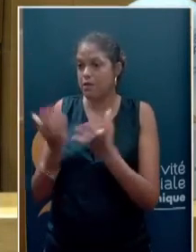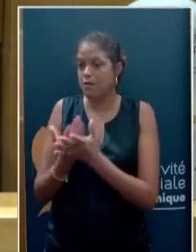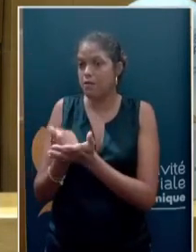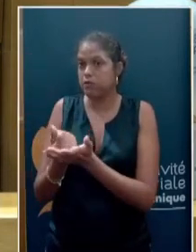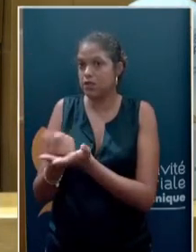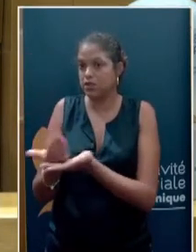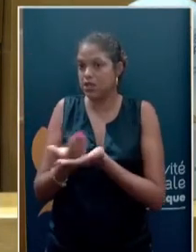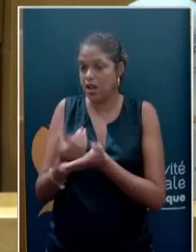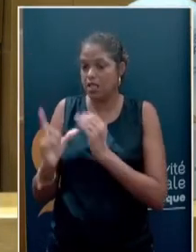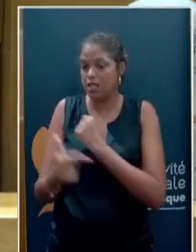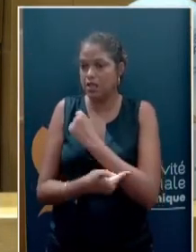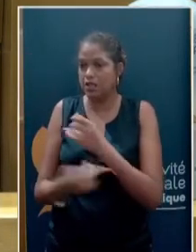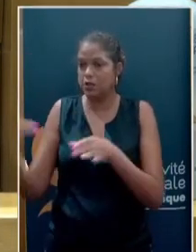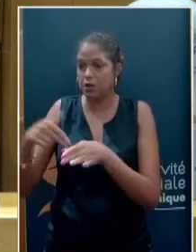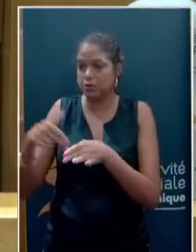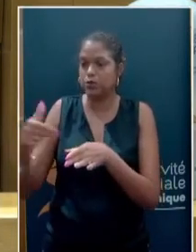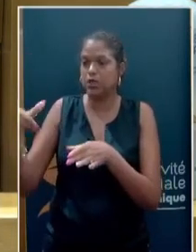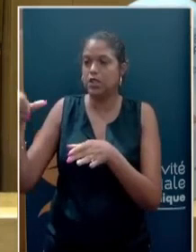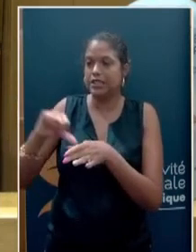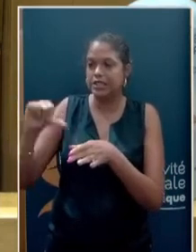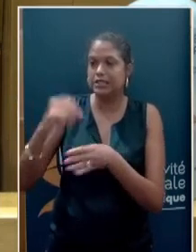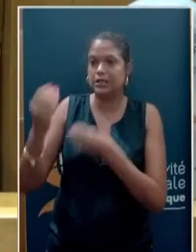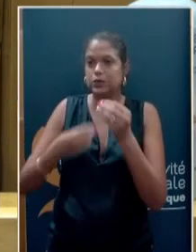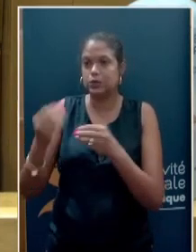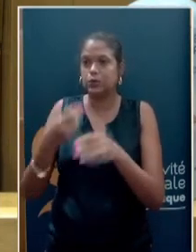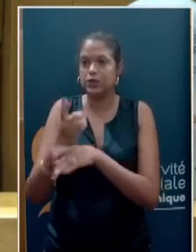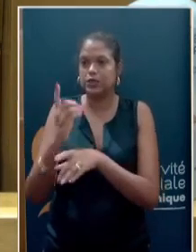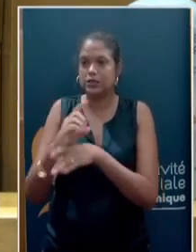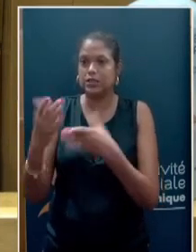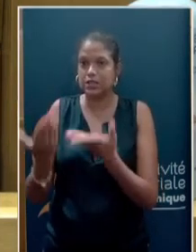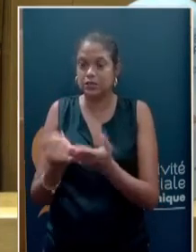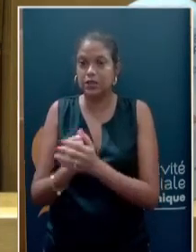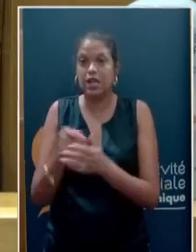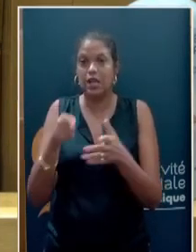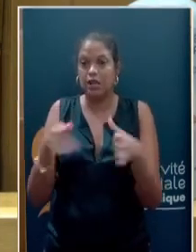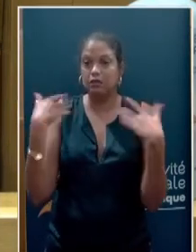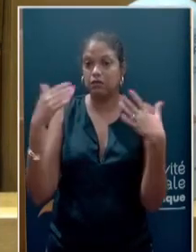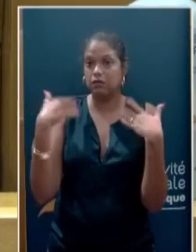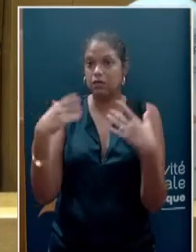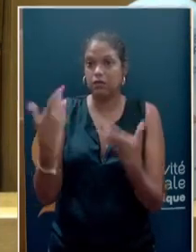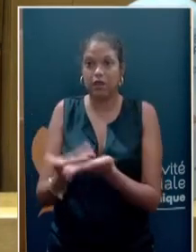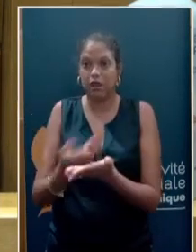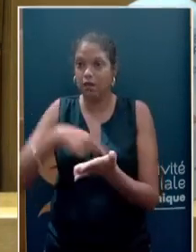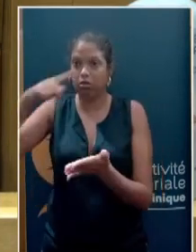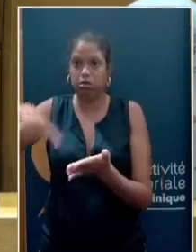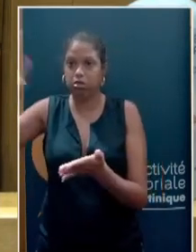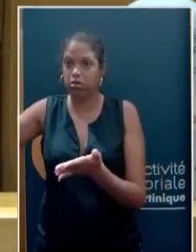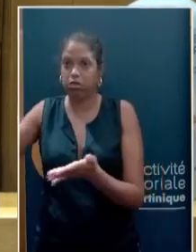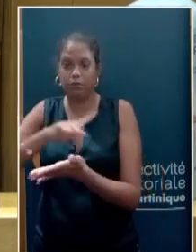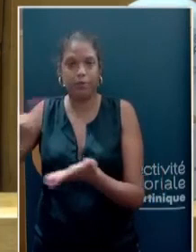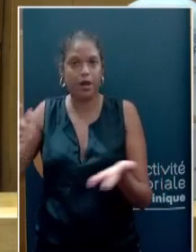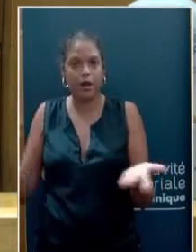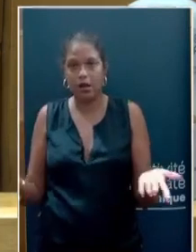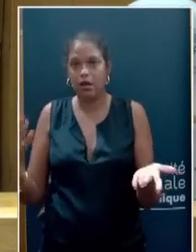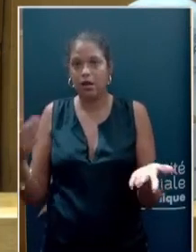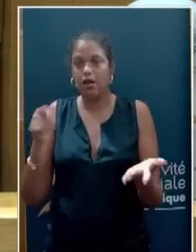litre de carburant, entre essence ou gazoil, sont des montants qui ont été fixés forfaitairement. Ils ne varient pas, contrairement à ce qu'on dit,